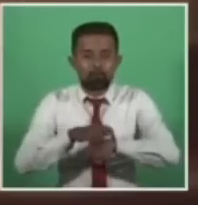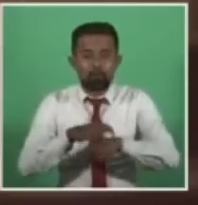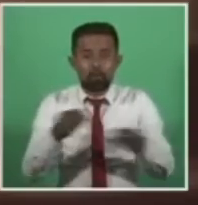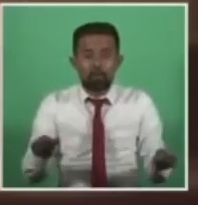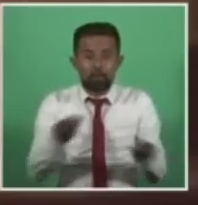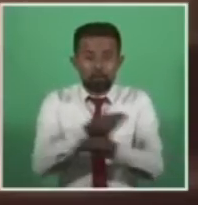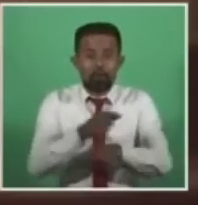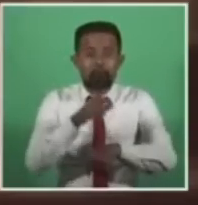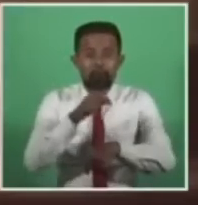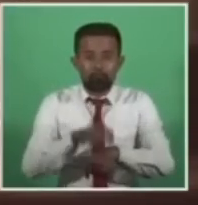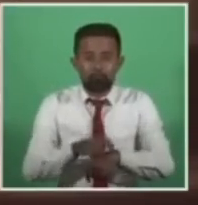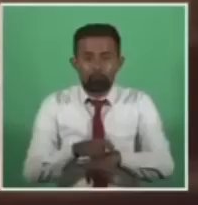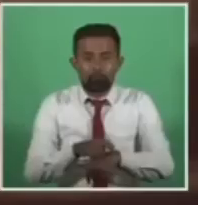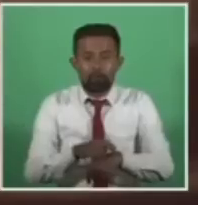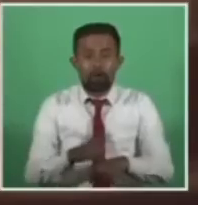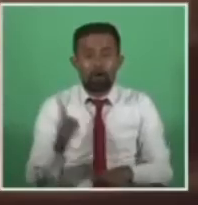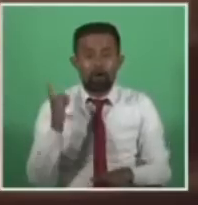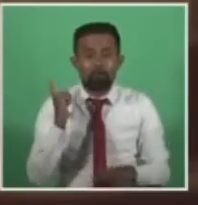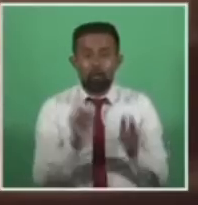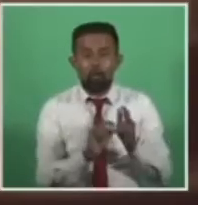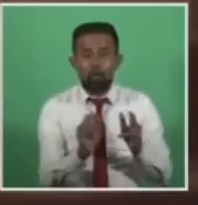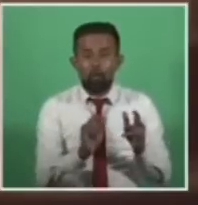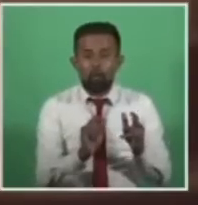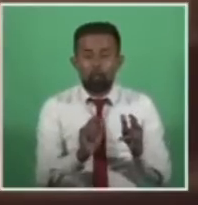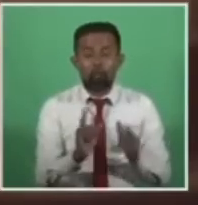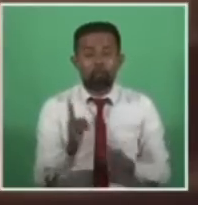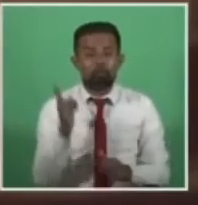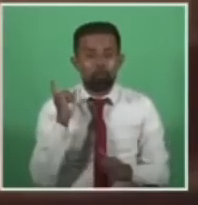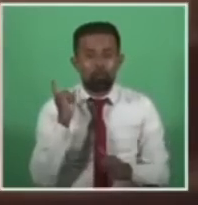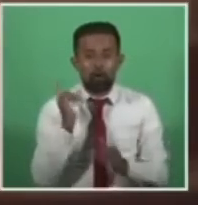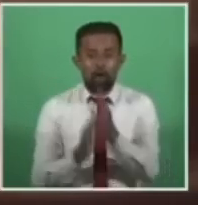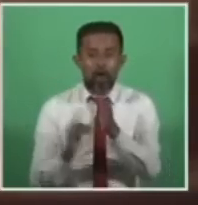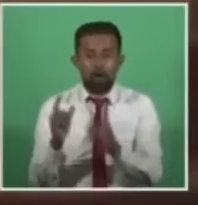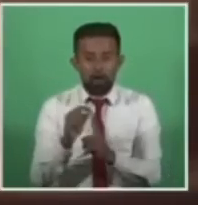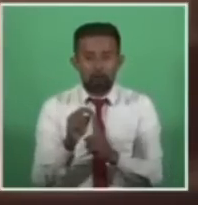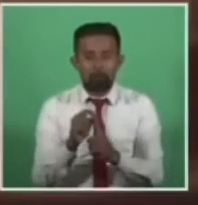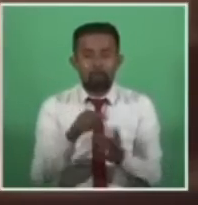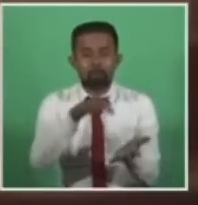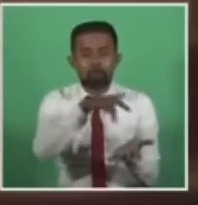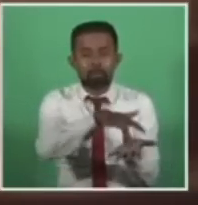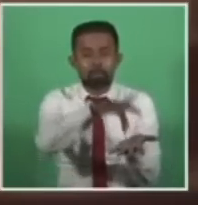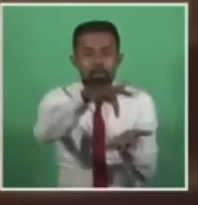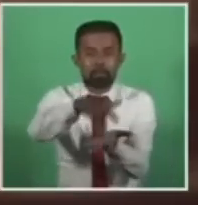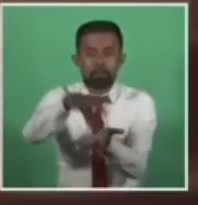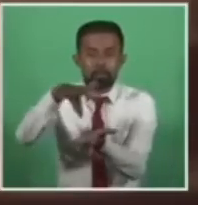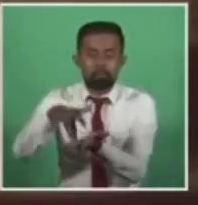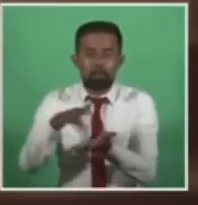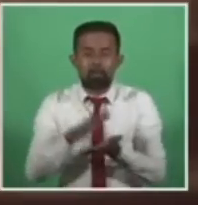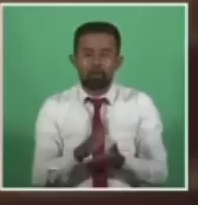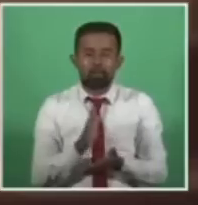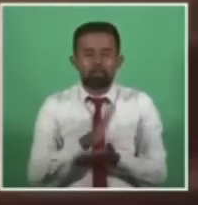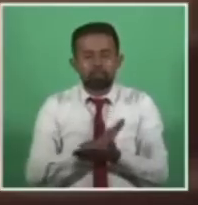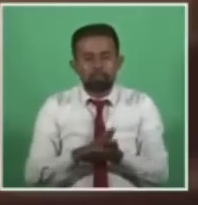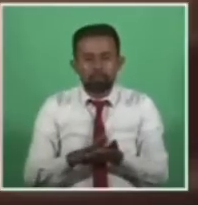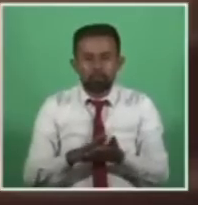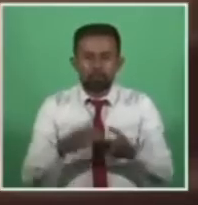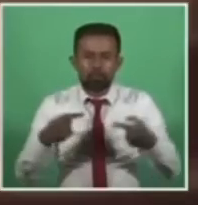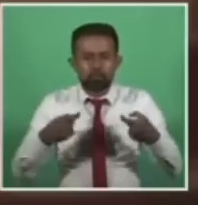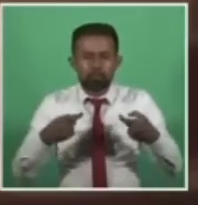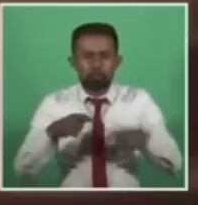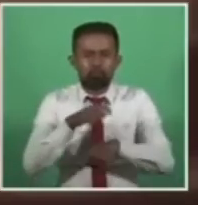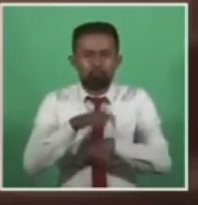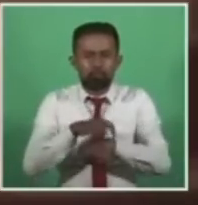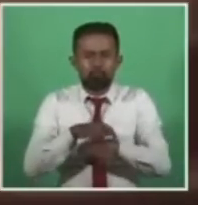ගිවිසුමක් තියෙන ලාවක යුදාබුදා මූලස්ථානයේ ආරක්ෂක අමාත්‍යාංශය ඒ වගේ තැන්වල අපි සාමාන්‍යයෙන් කරන යුද්ධයක් තියෙන කාලෙක